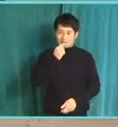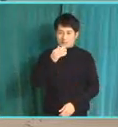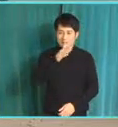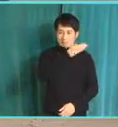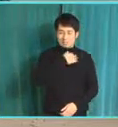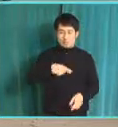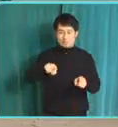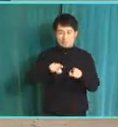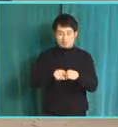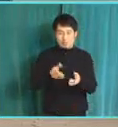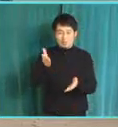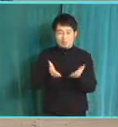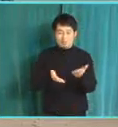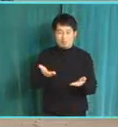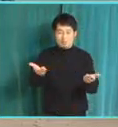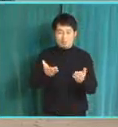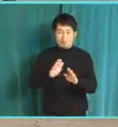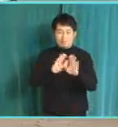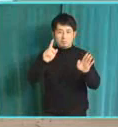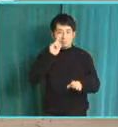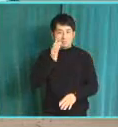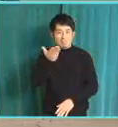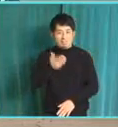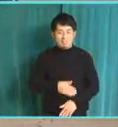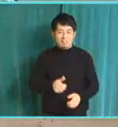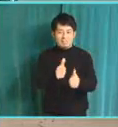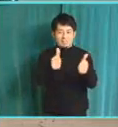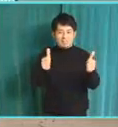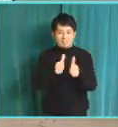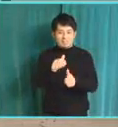を始めてみませんか。男性保育士も大歓迎です。